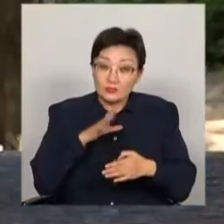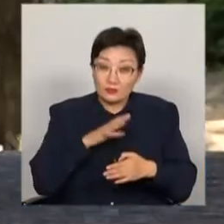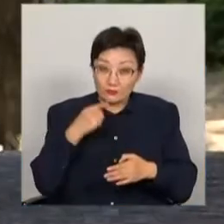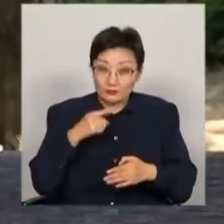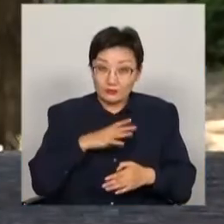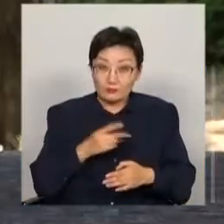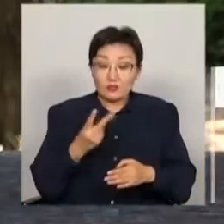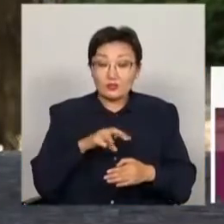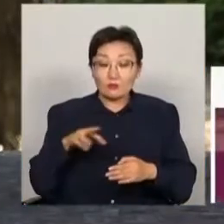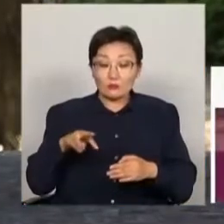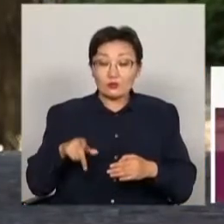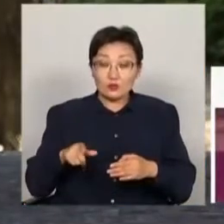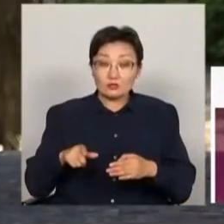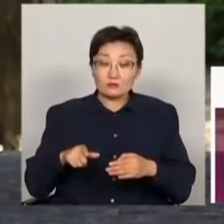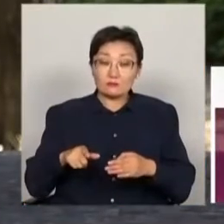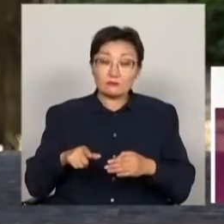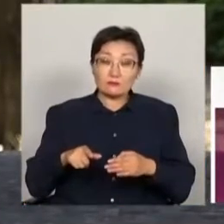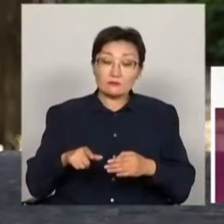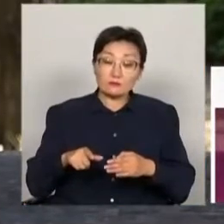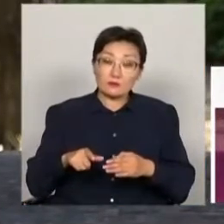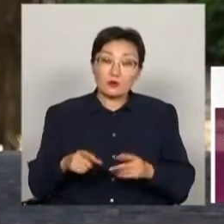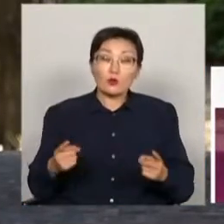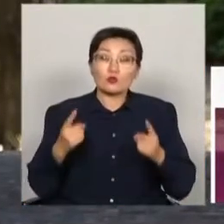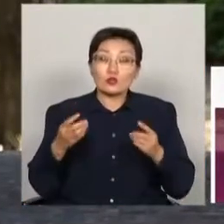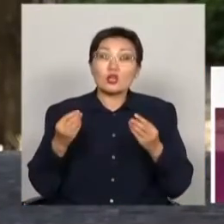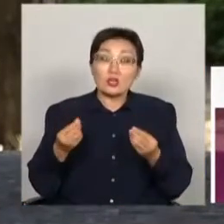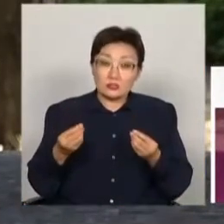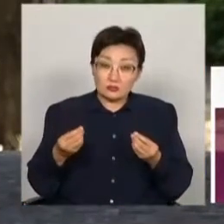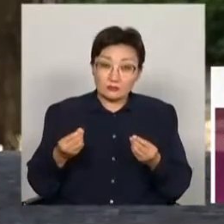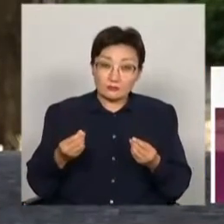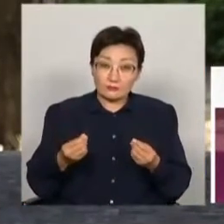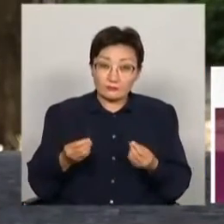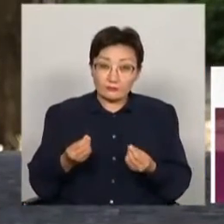20 миллион деген енді бұлай айтқанда үлкен қаражат қой.